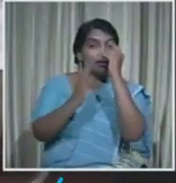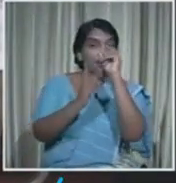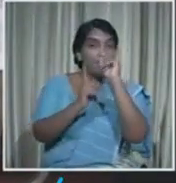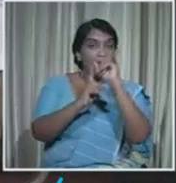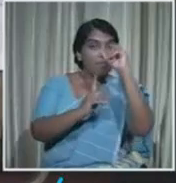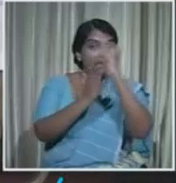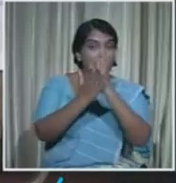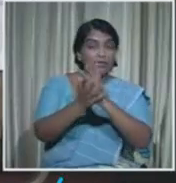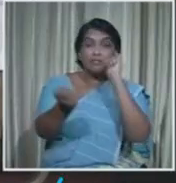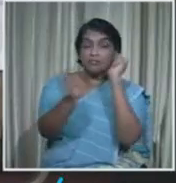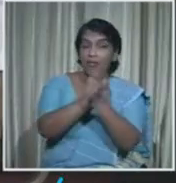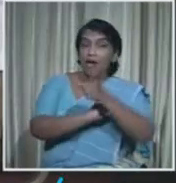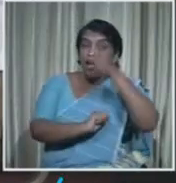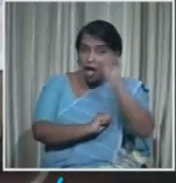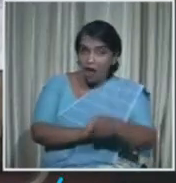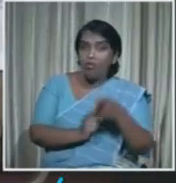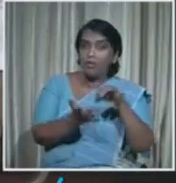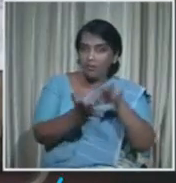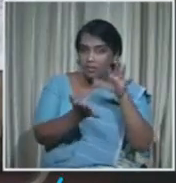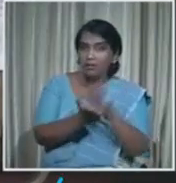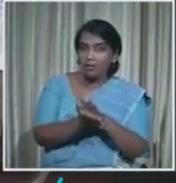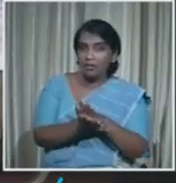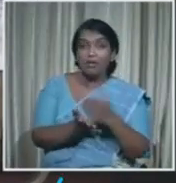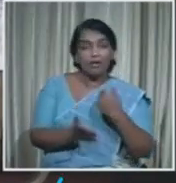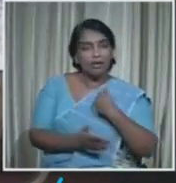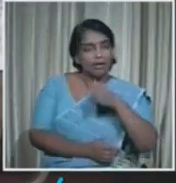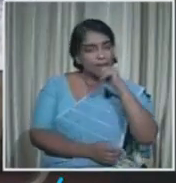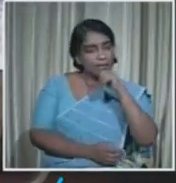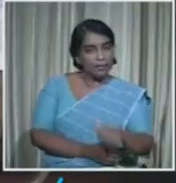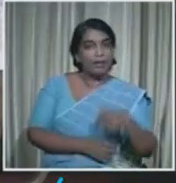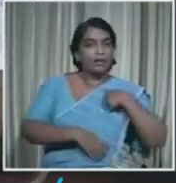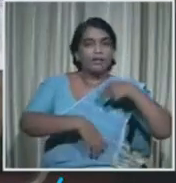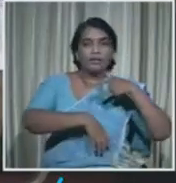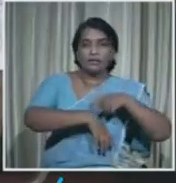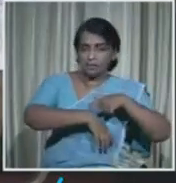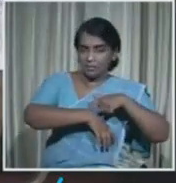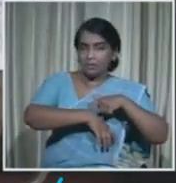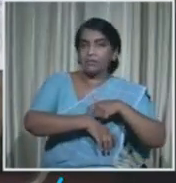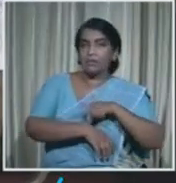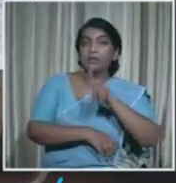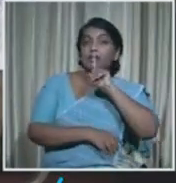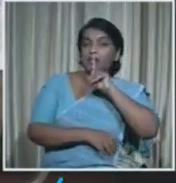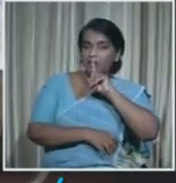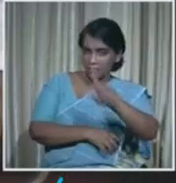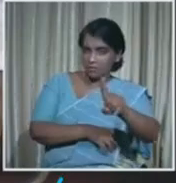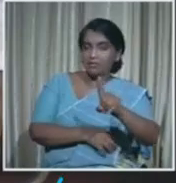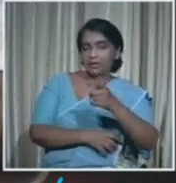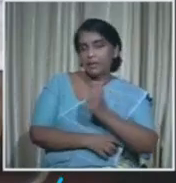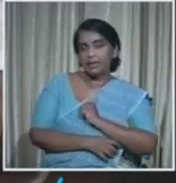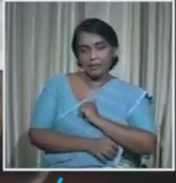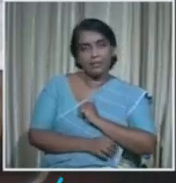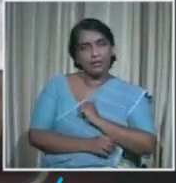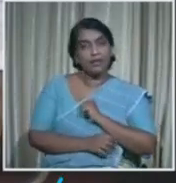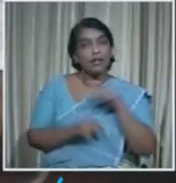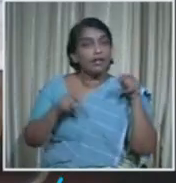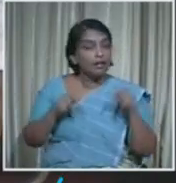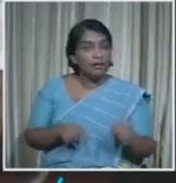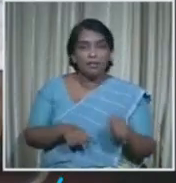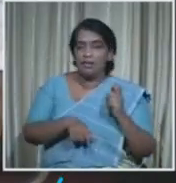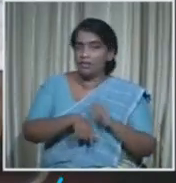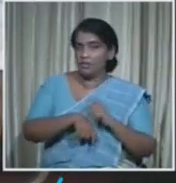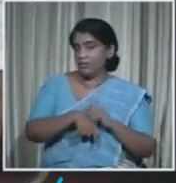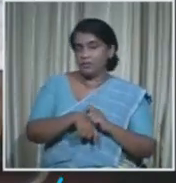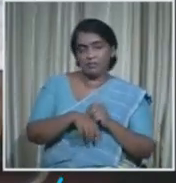කරේ මම පැහැදිලිවම මේ අවස්ථාවේ ඔබතුමාට කියන්න කැමතියි දැන් කාලය